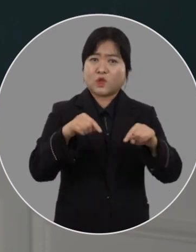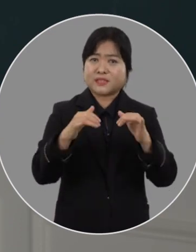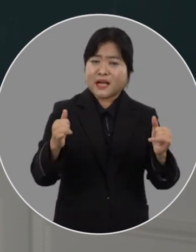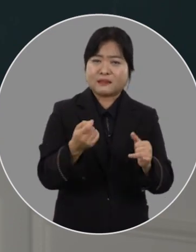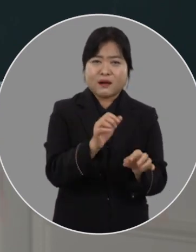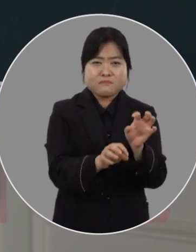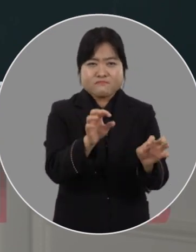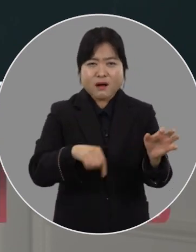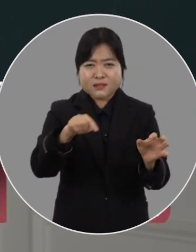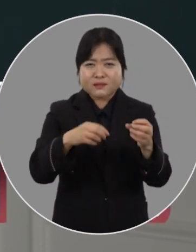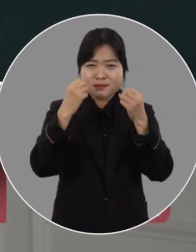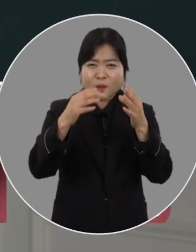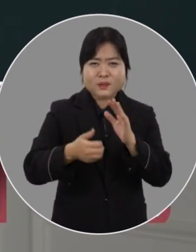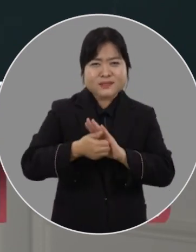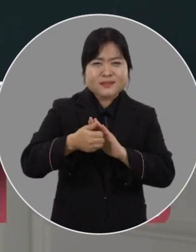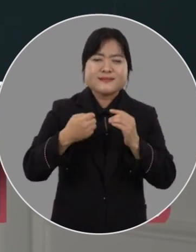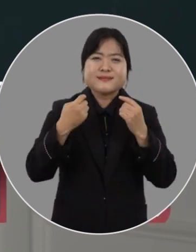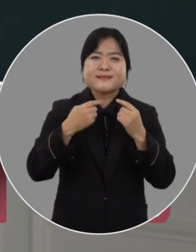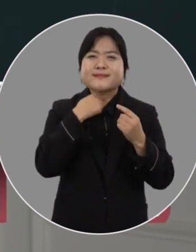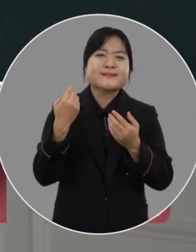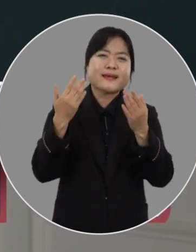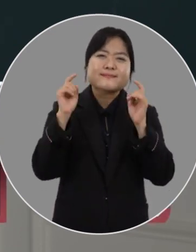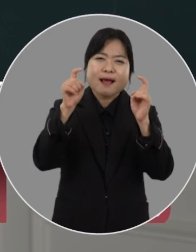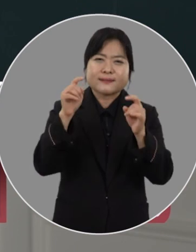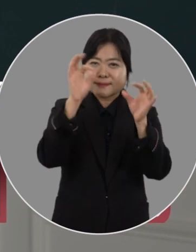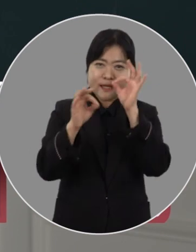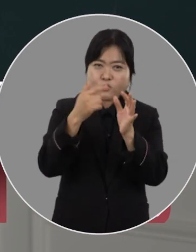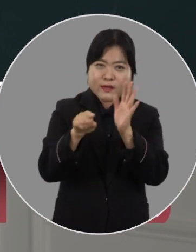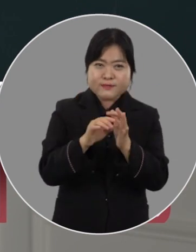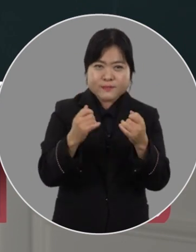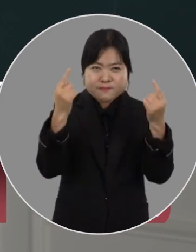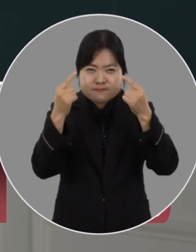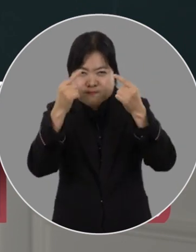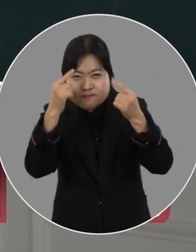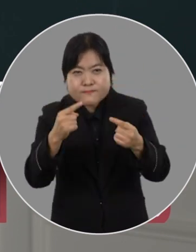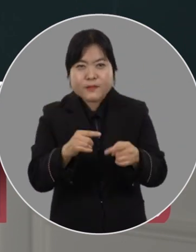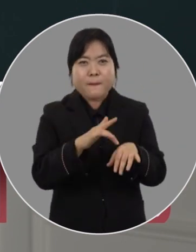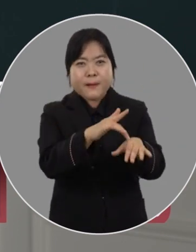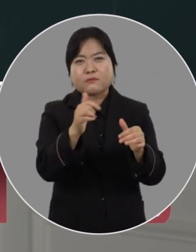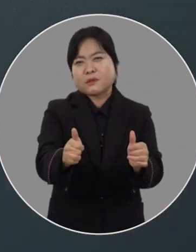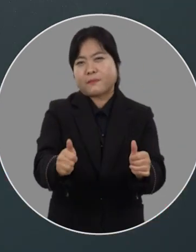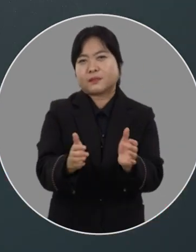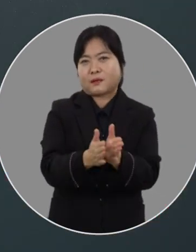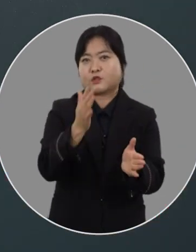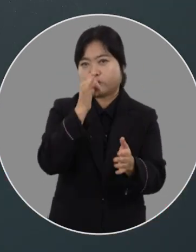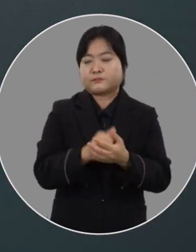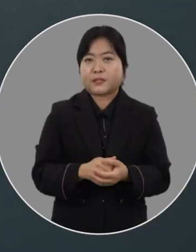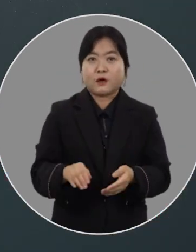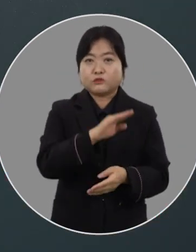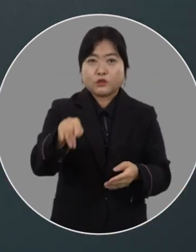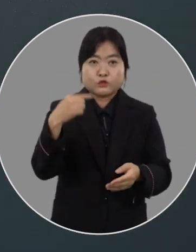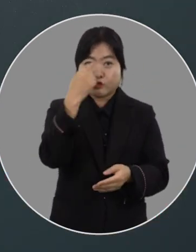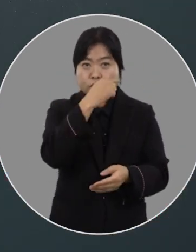작은 마을에서도 새로운 희생양을 찾기 위해서 사람들은 또 다른 마녀 재판을 시작할 수 있습니다.